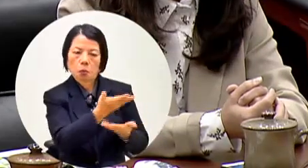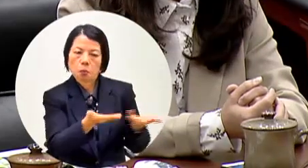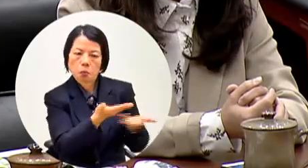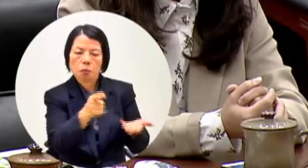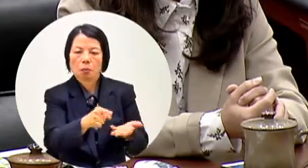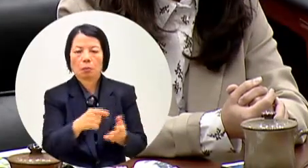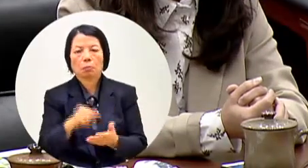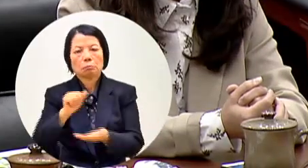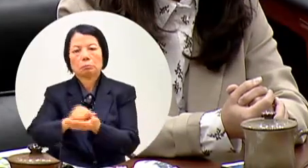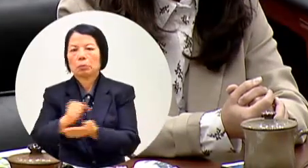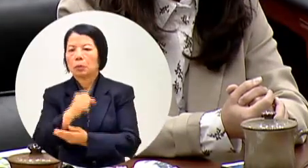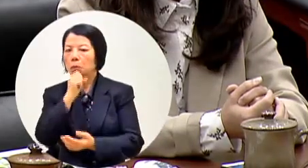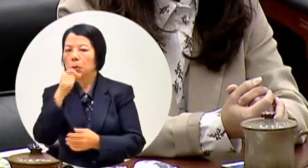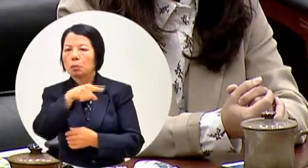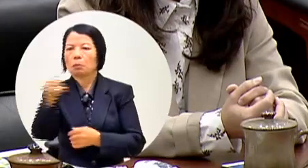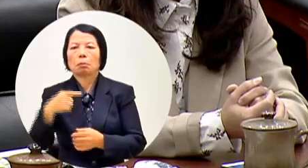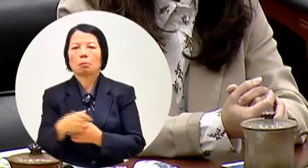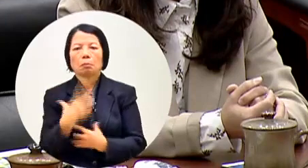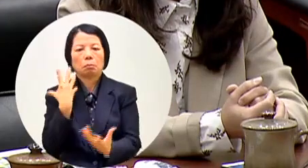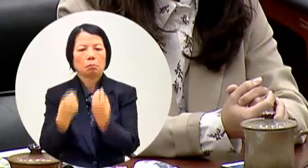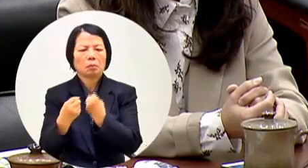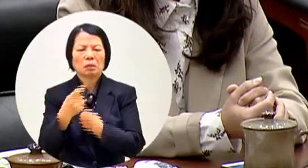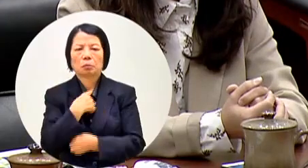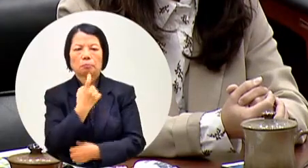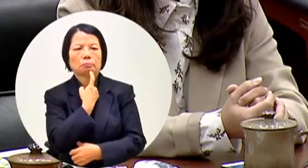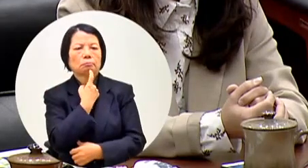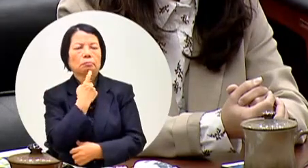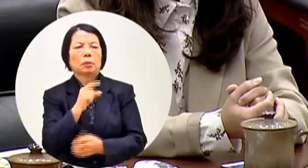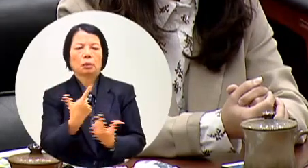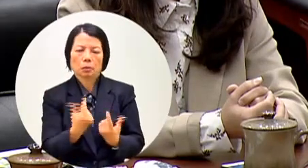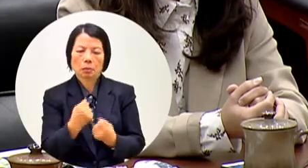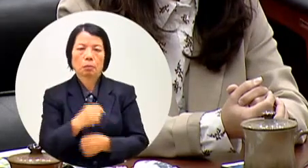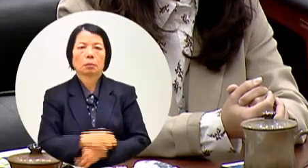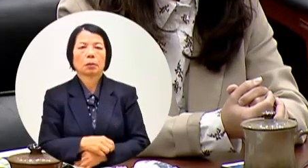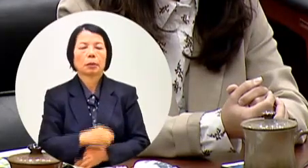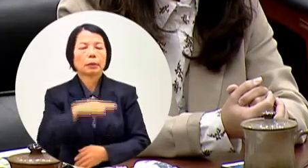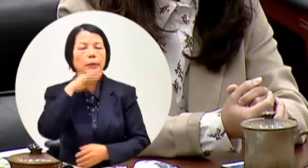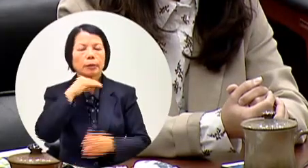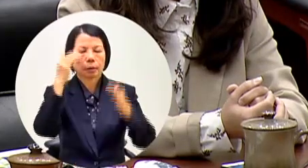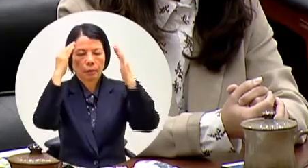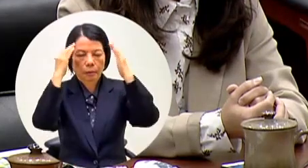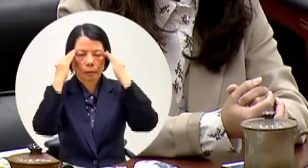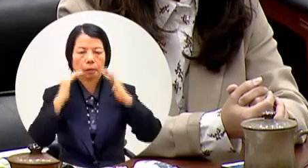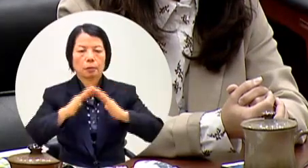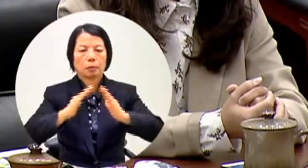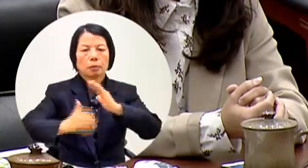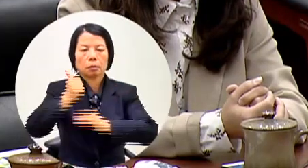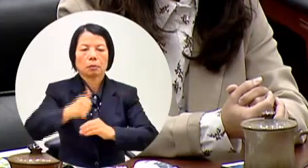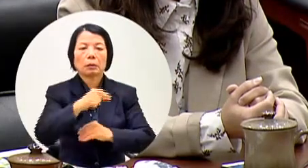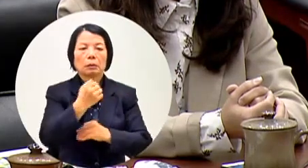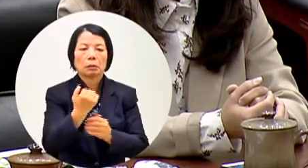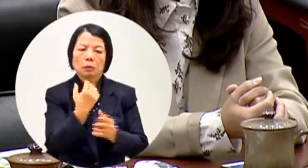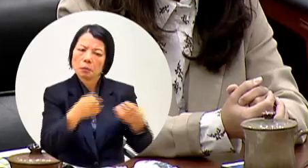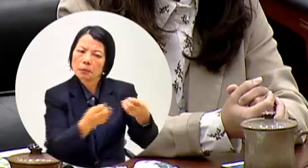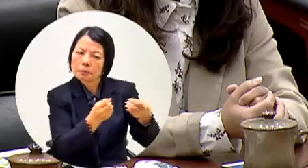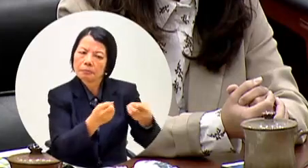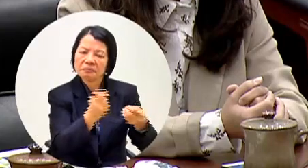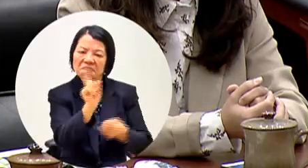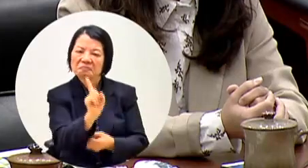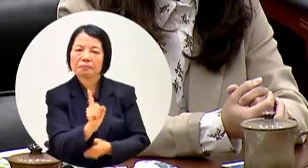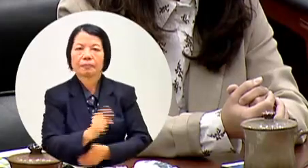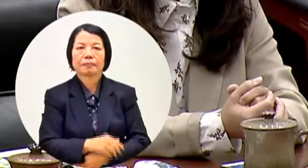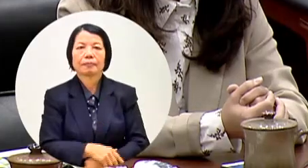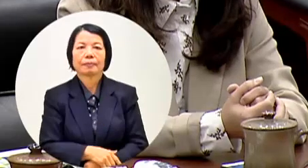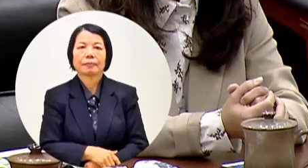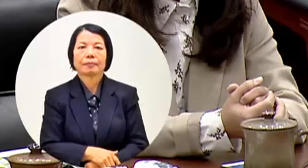清楚里面到底在做什么事，我们也很疑惑，所以等一下也请韩市长说明到底在里面说了什么内容。